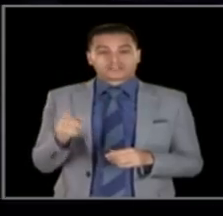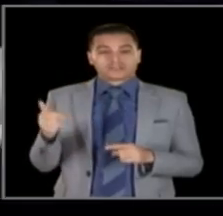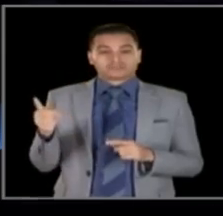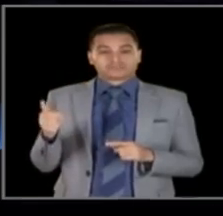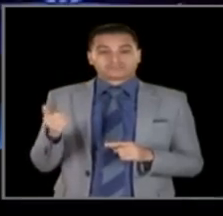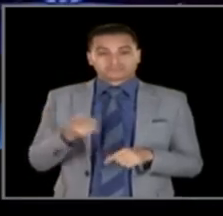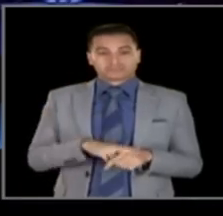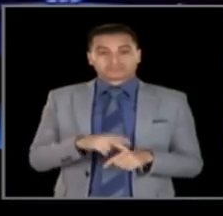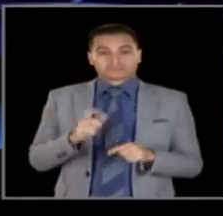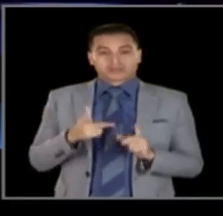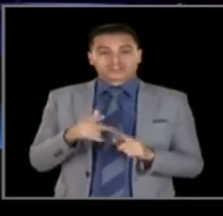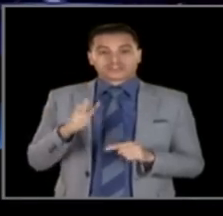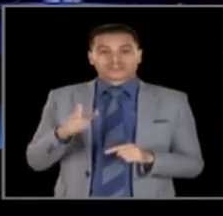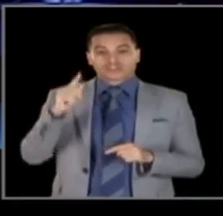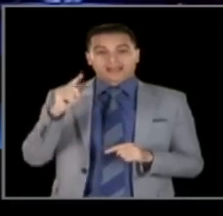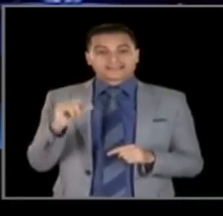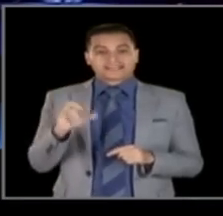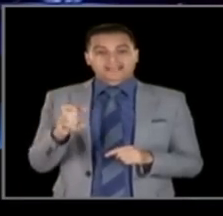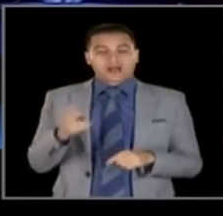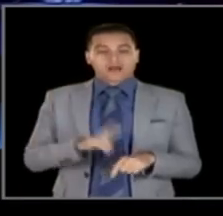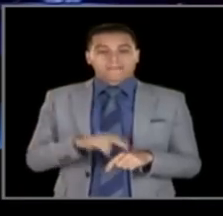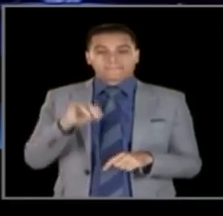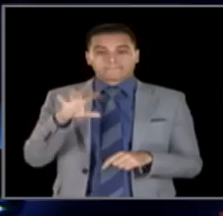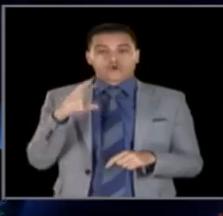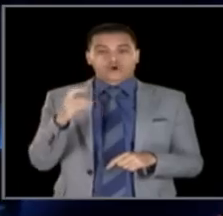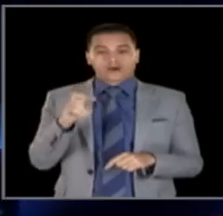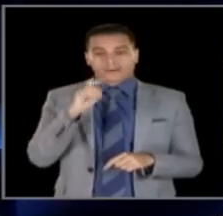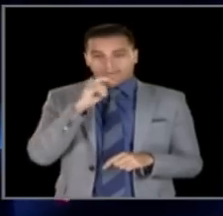ومهجة. مهجة وشادية.